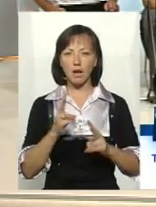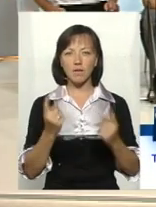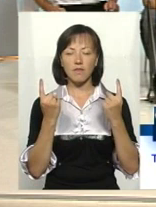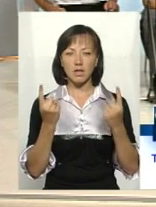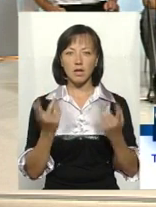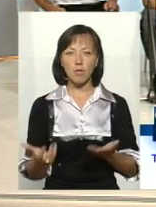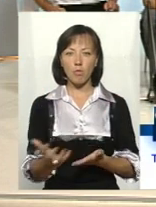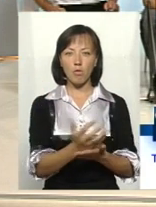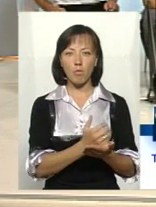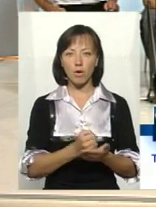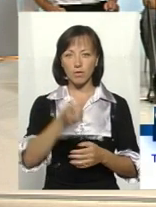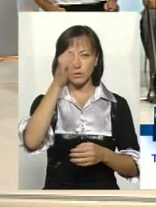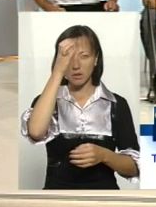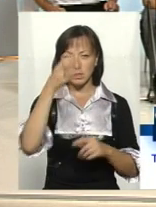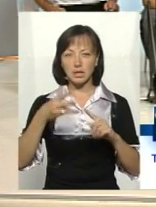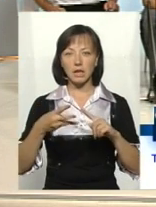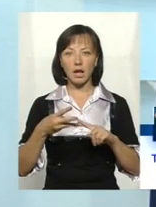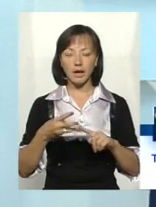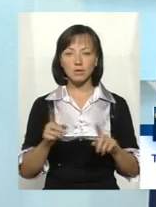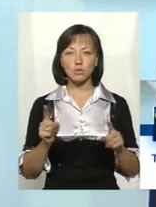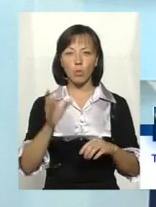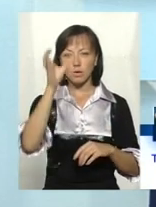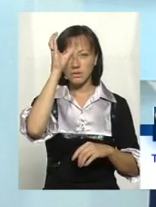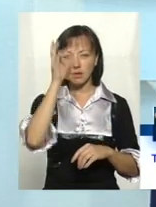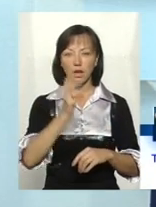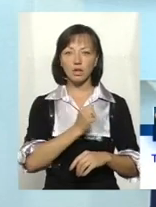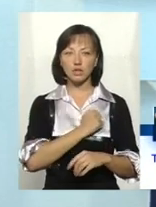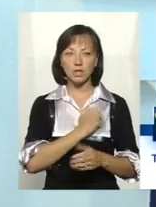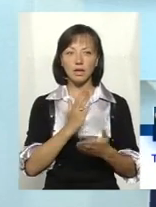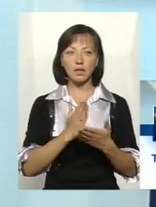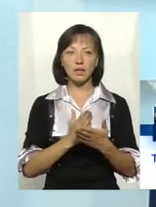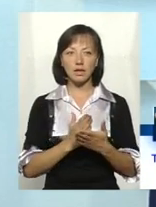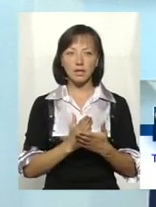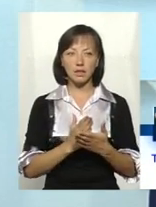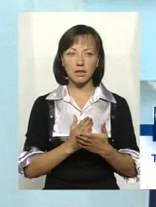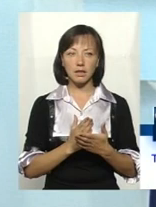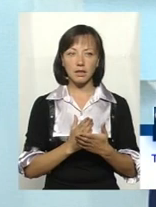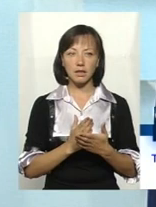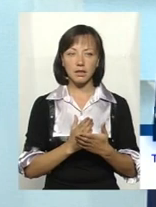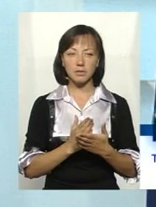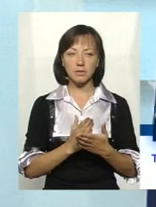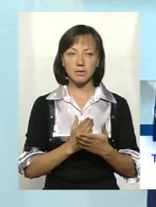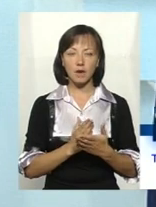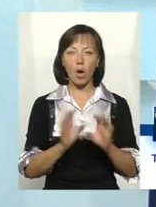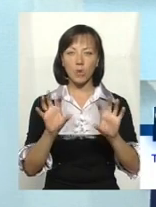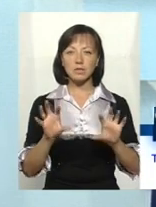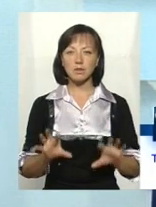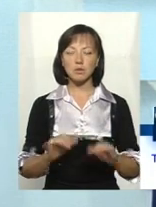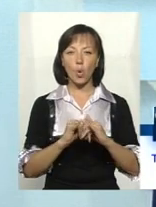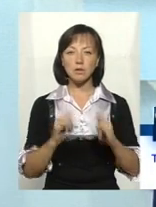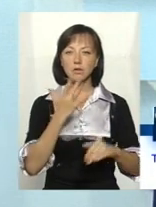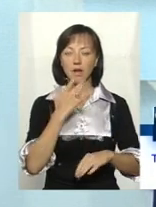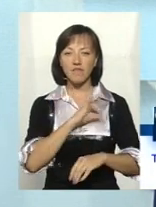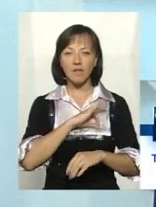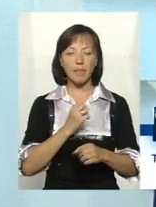великі побори в освіті. Третє, шановні, що освіта, на жаль, є концепція розвитку національного виховання, не працює